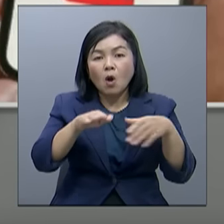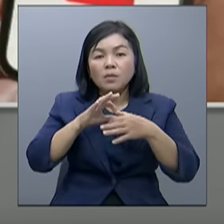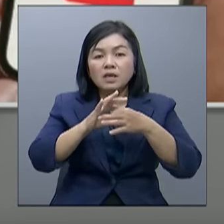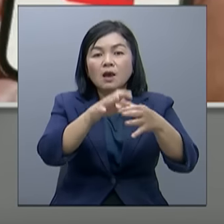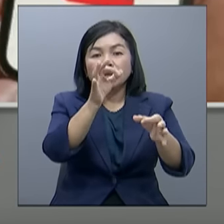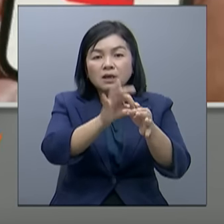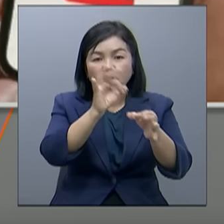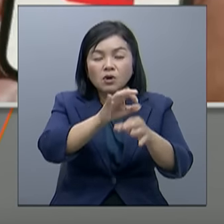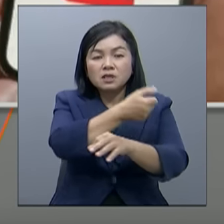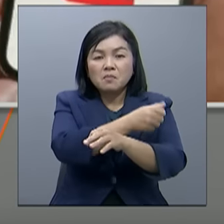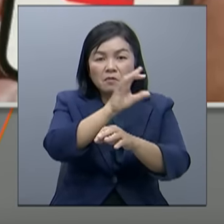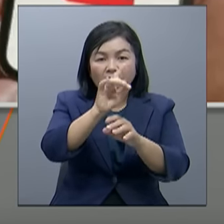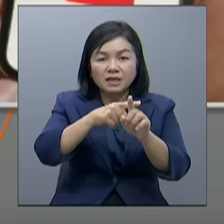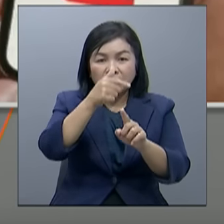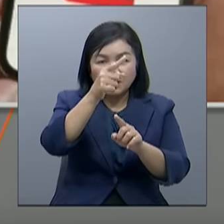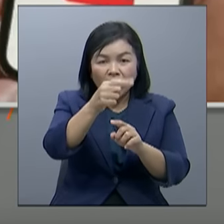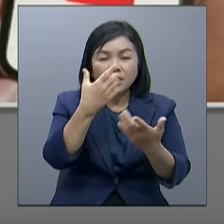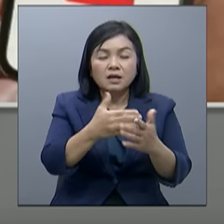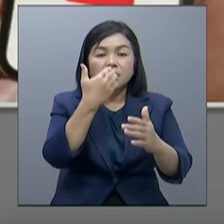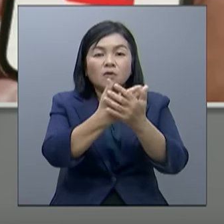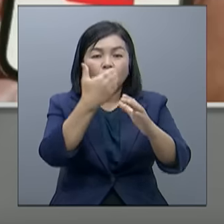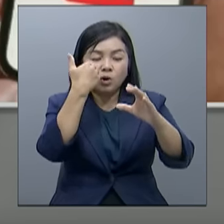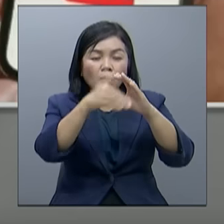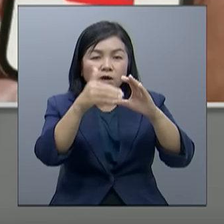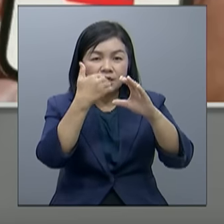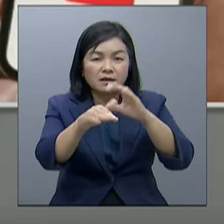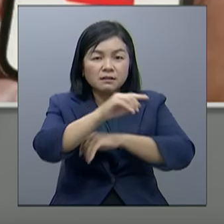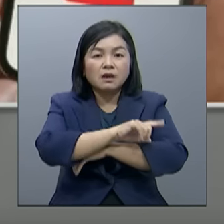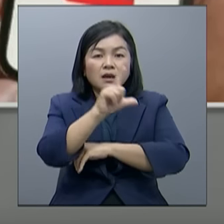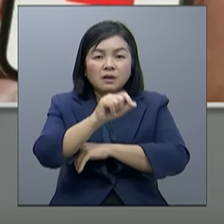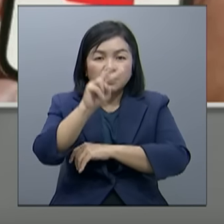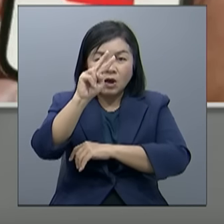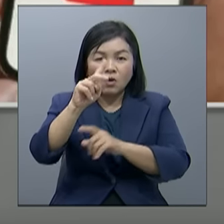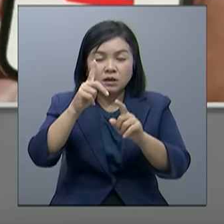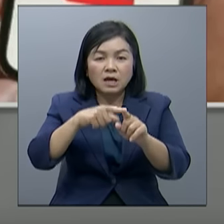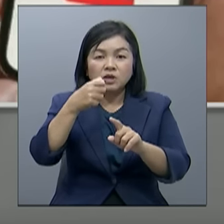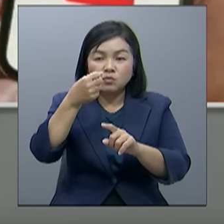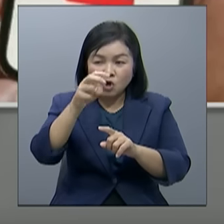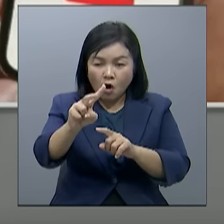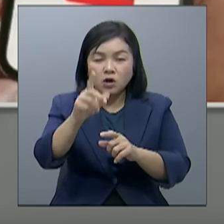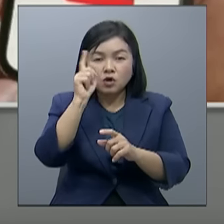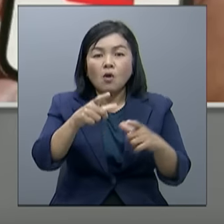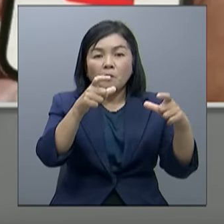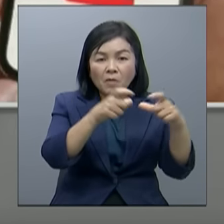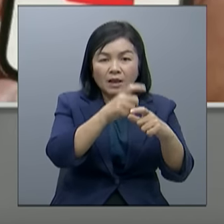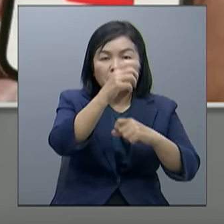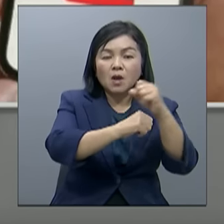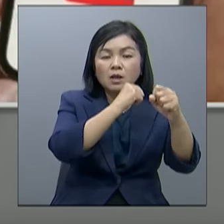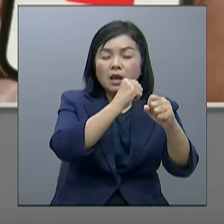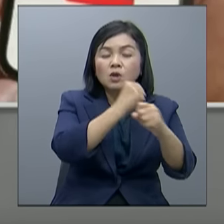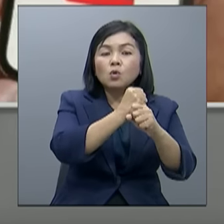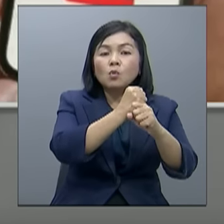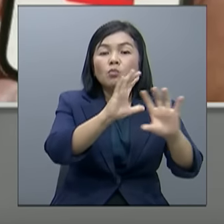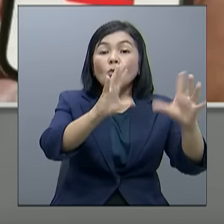พฤศจิกายนแล้วก็จะโอนซ้ำรอบสุดท้าย22ธันวาคมจะต้องไปทำบัตรหรือว่าต่ออายุบัตรคนพิการภาย